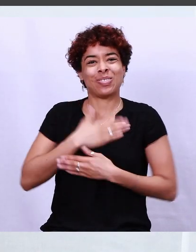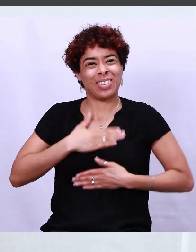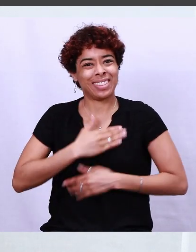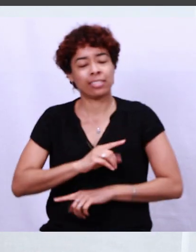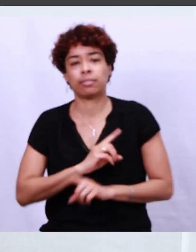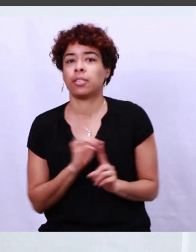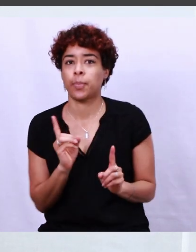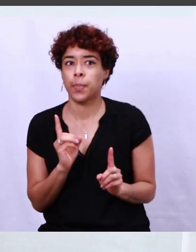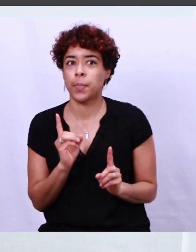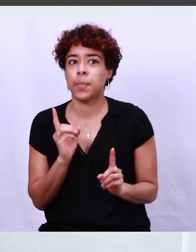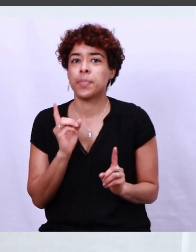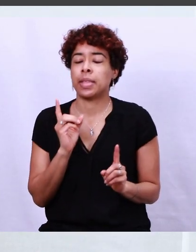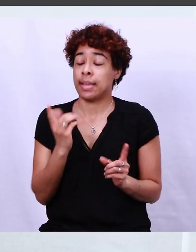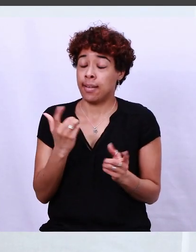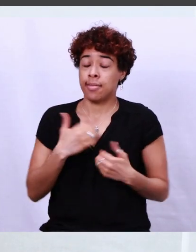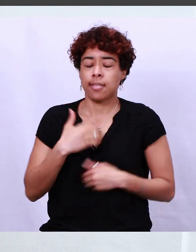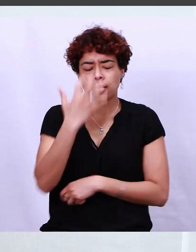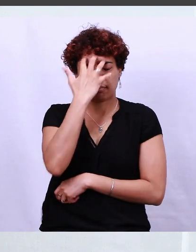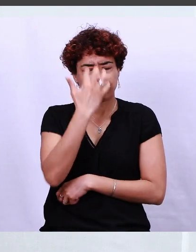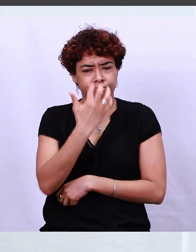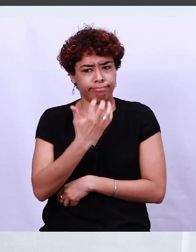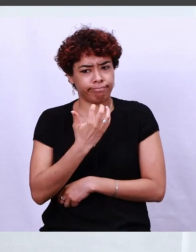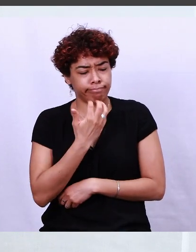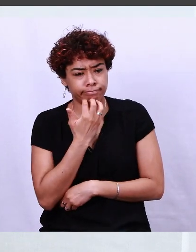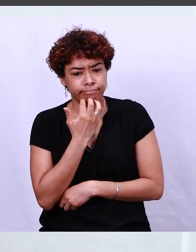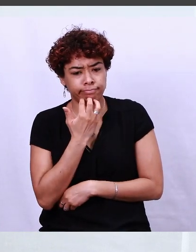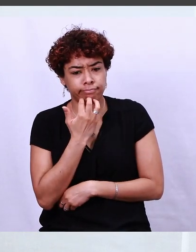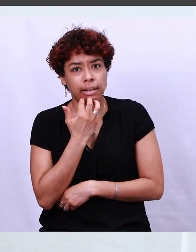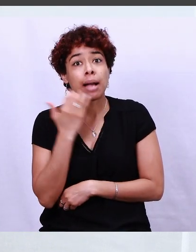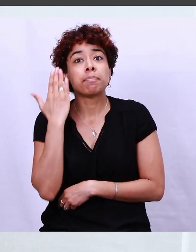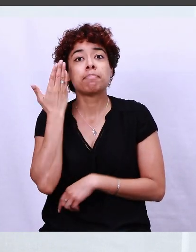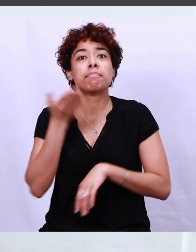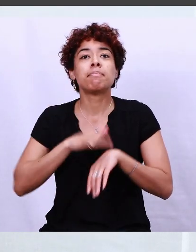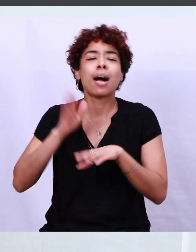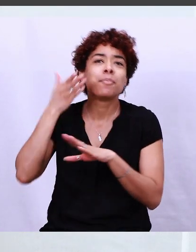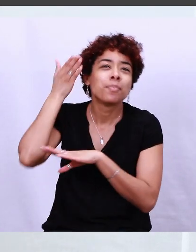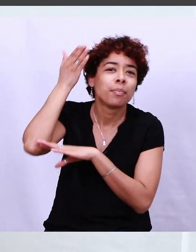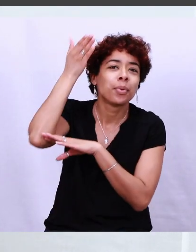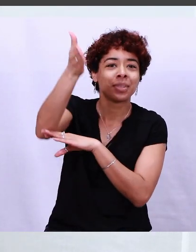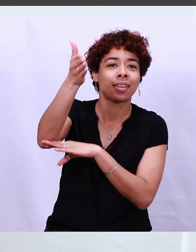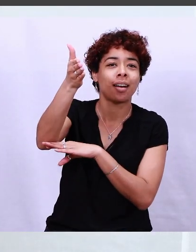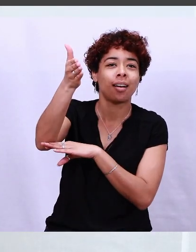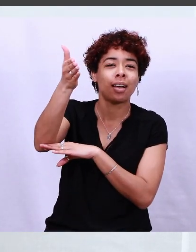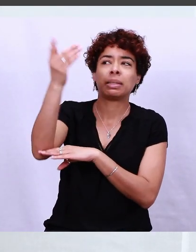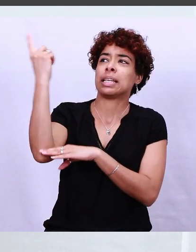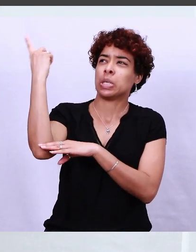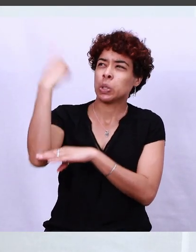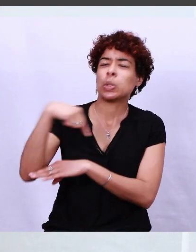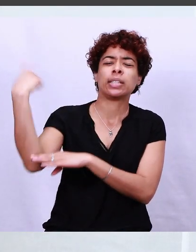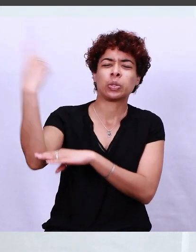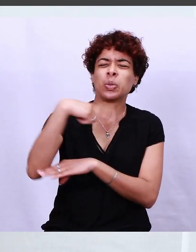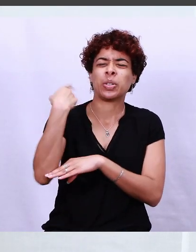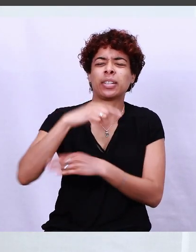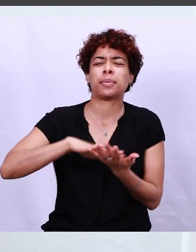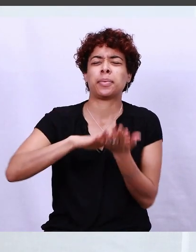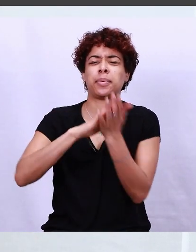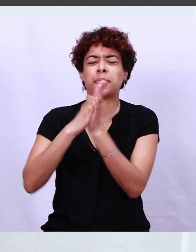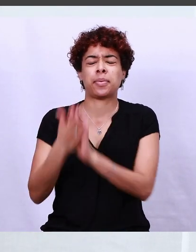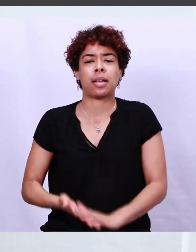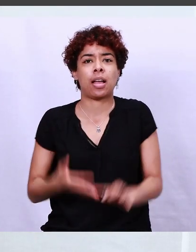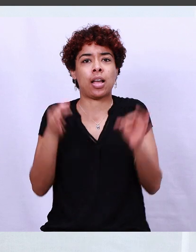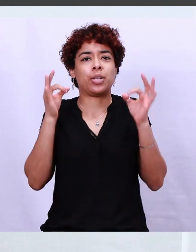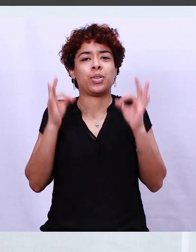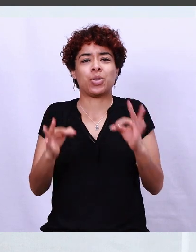plaisir. Elle donne de la tristesse, mais plus tard, ceux qui ont été formés de cette façon deviennent justes